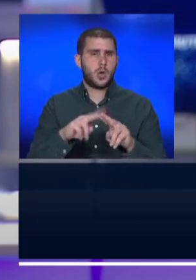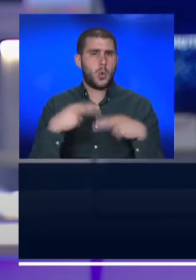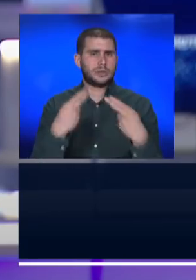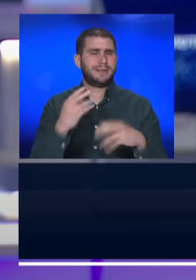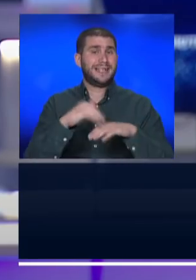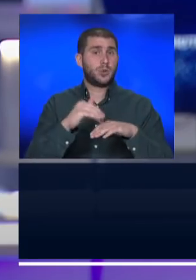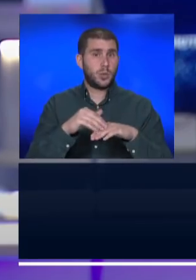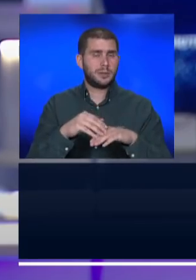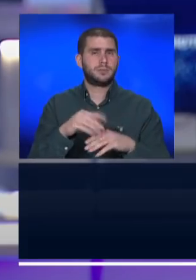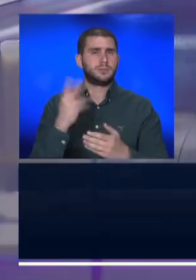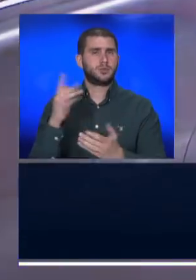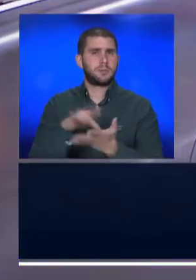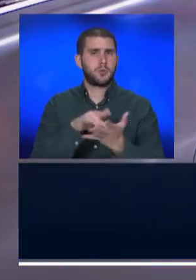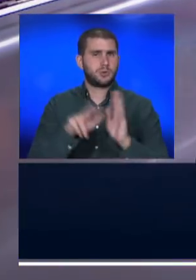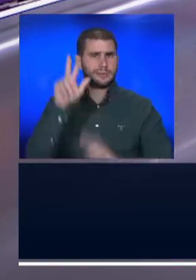החזיתות.